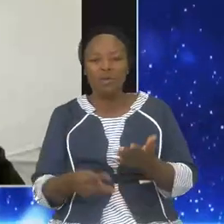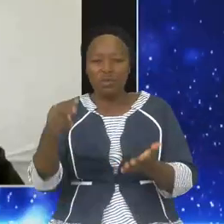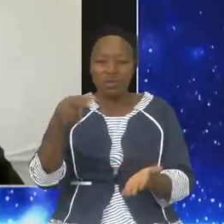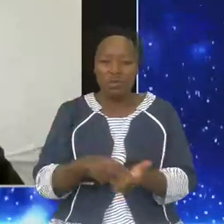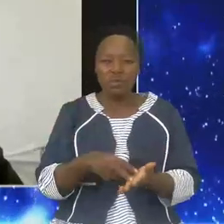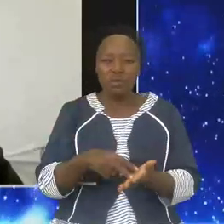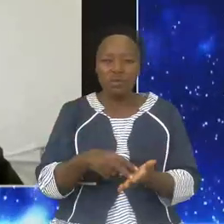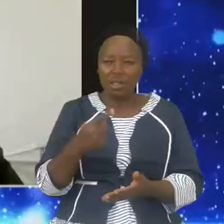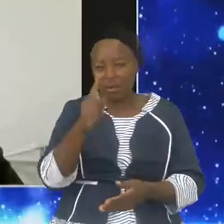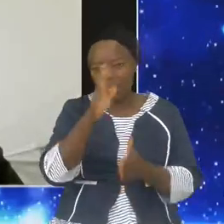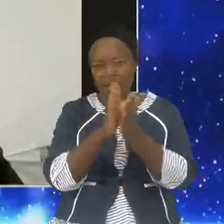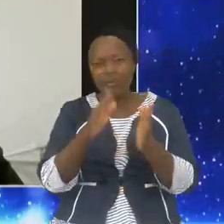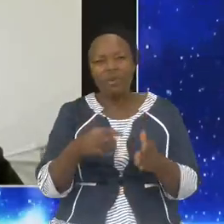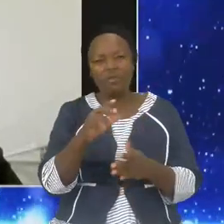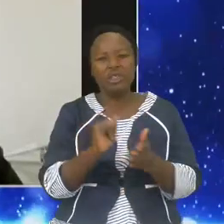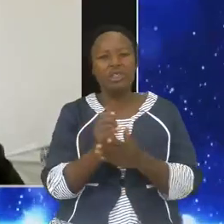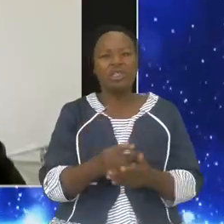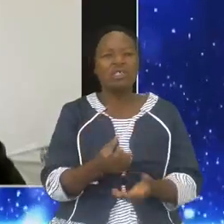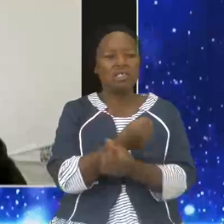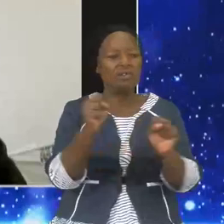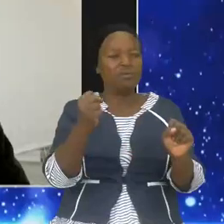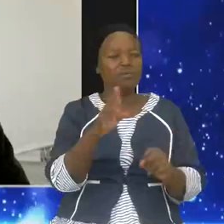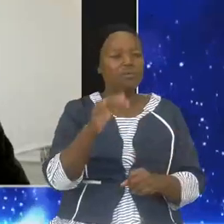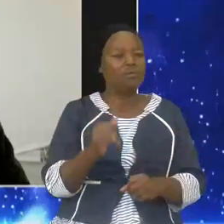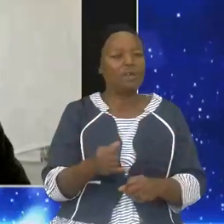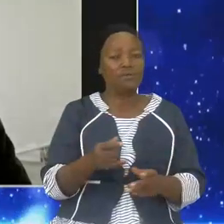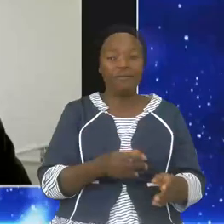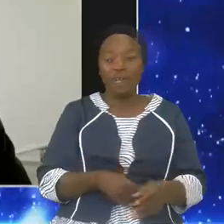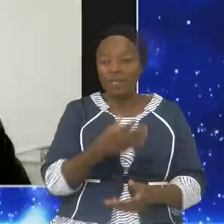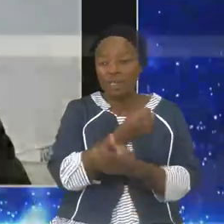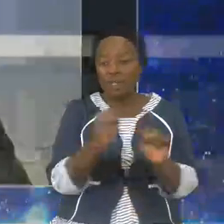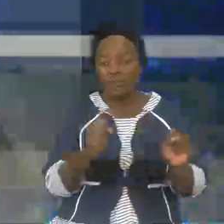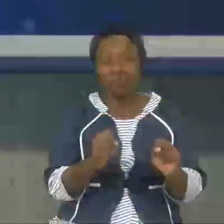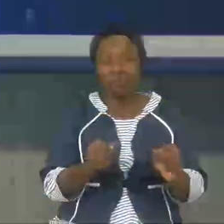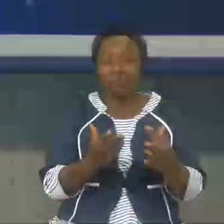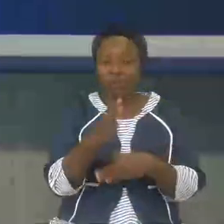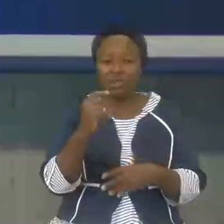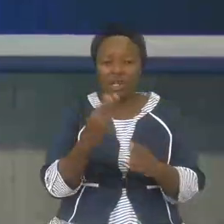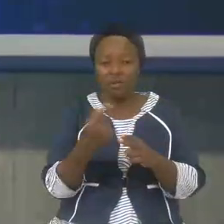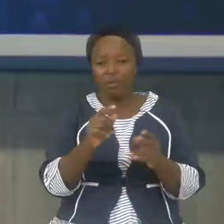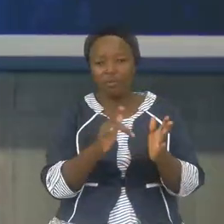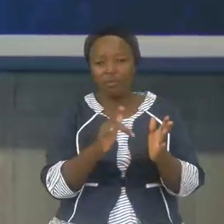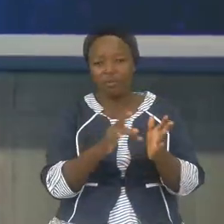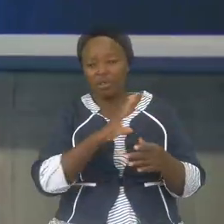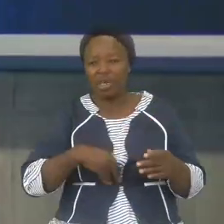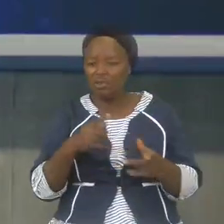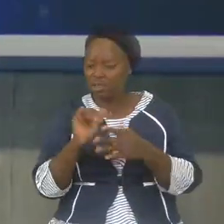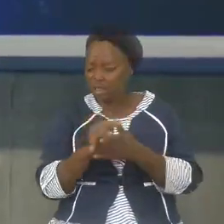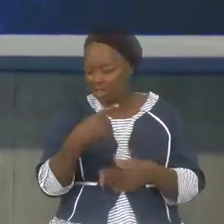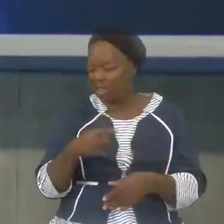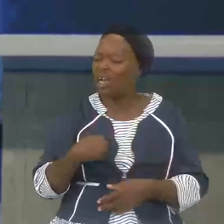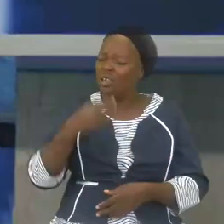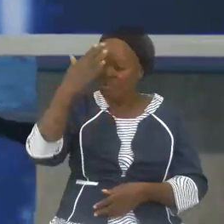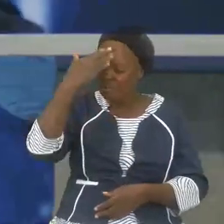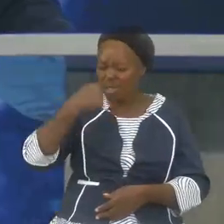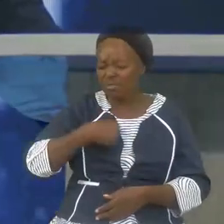injustes. Une résurrection des justes, ceux qui sont justifiés par la foi en Christ, ceux qui ont dit que je suis coupable, je connais mes péchés,